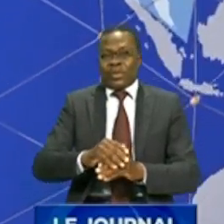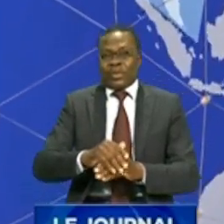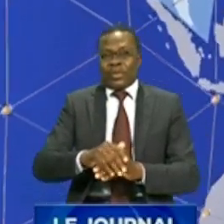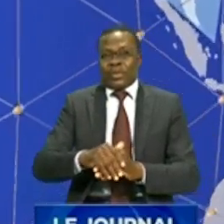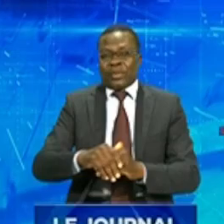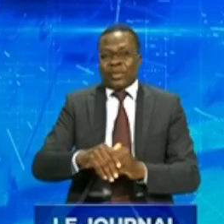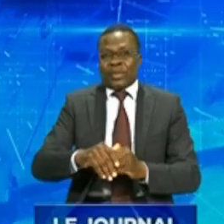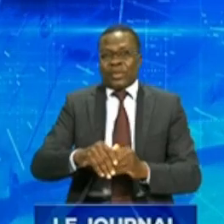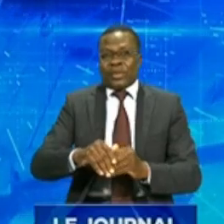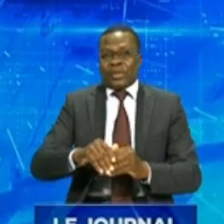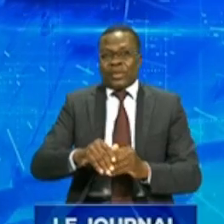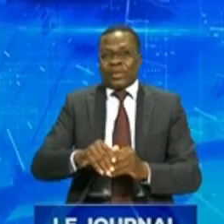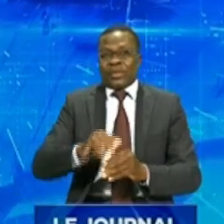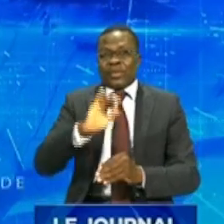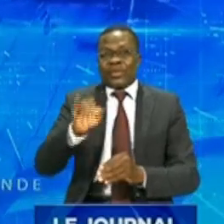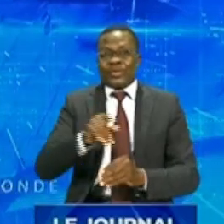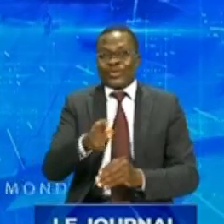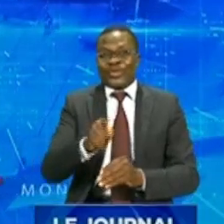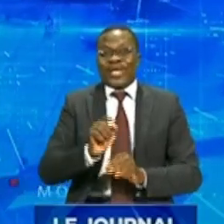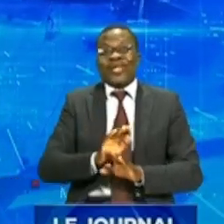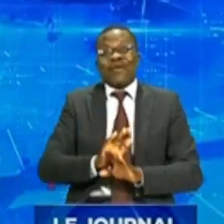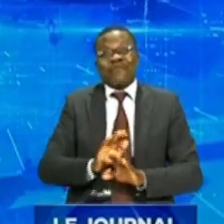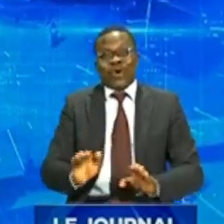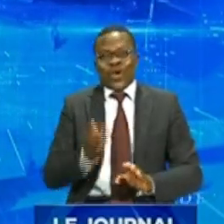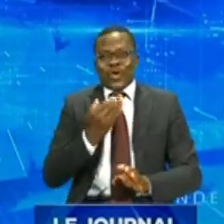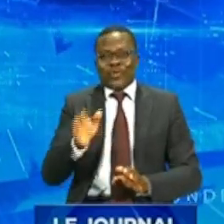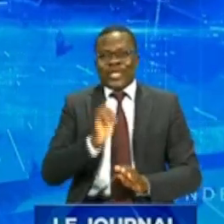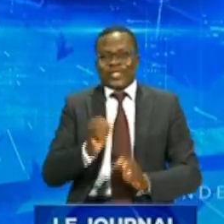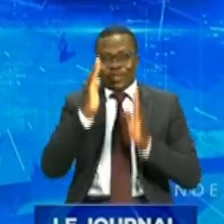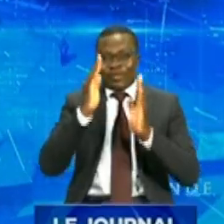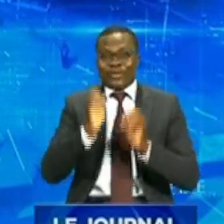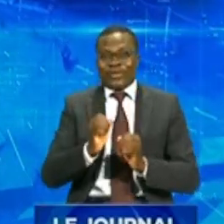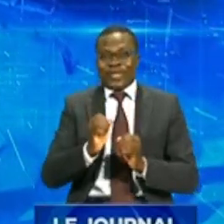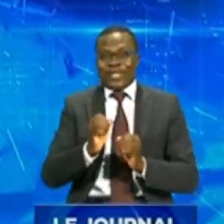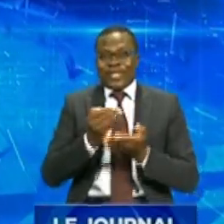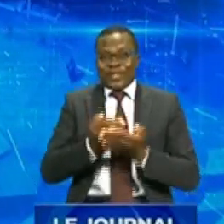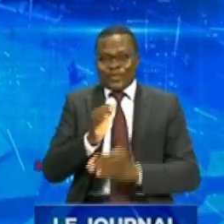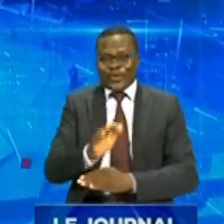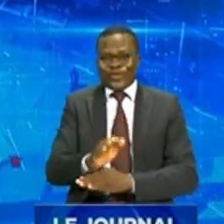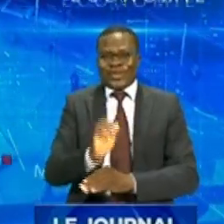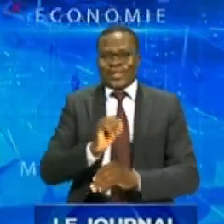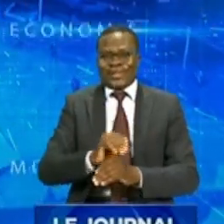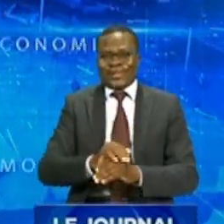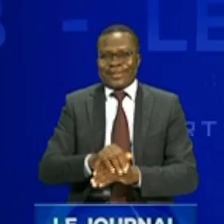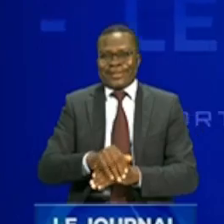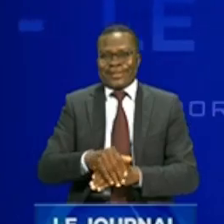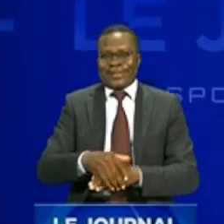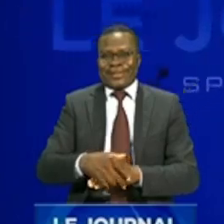Et ainsi s'achève ce journal. Merci de nous avoir suivis. Bonsoir chez vous.